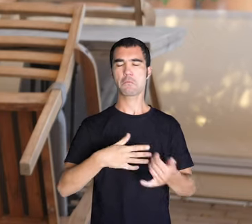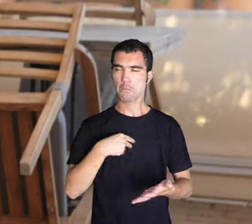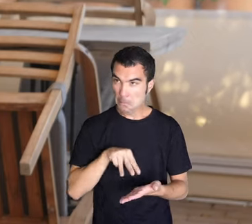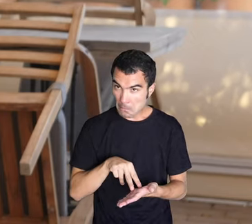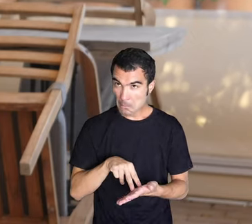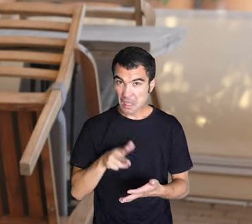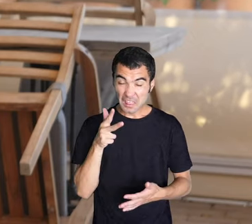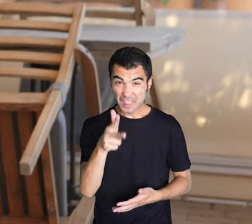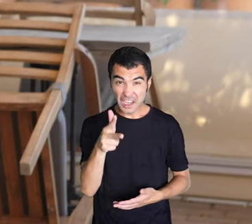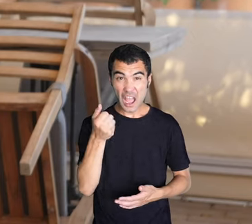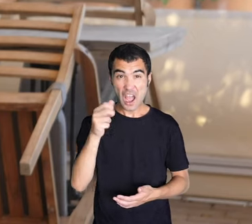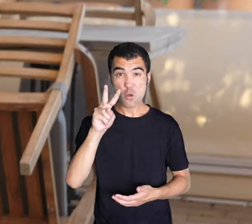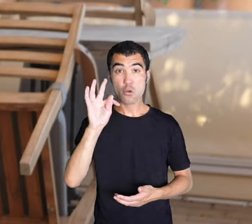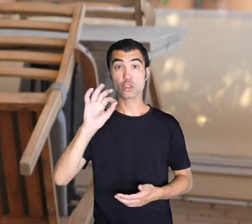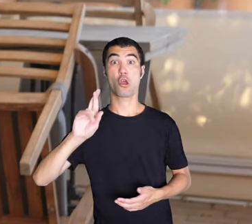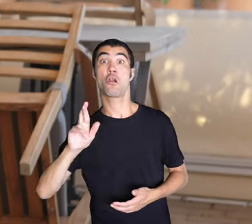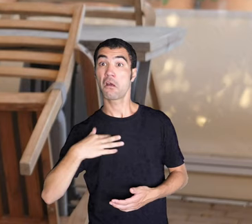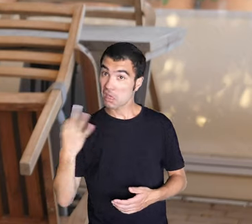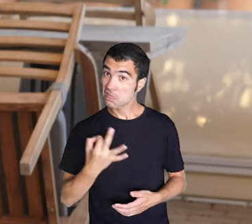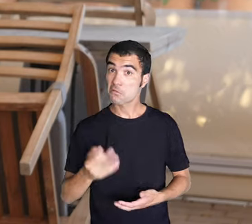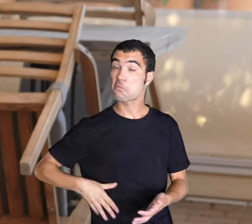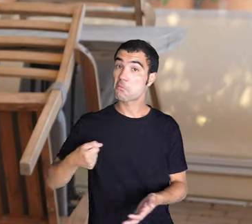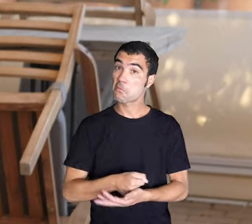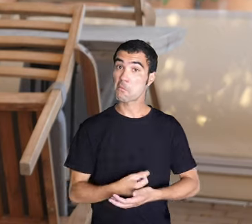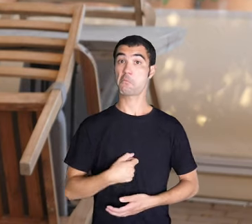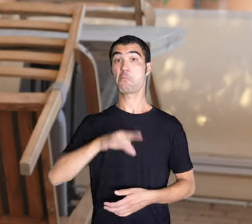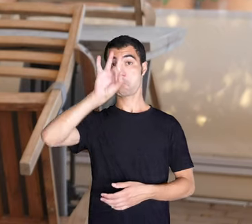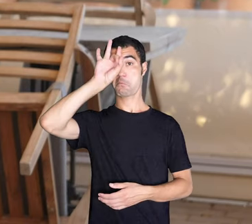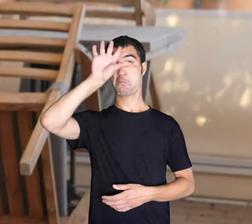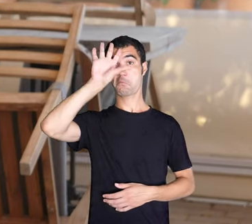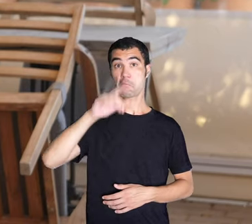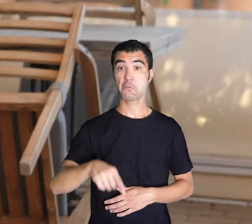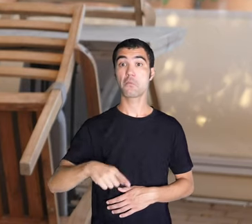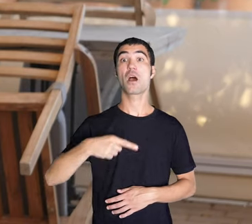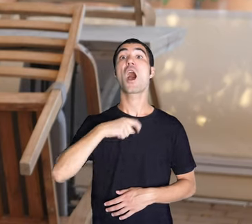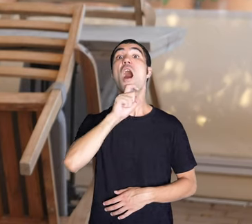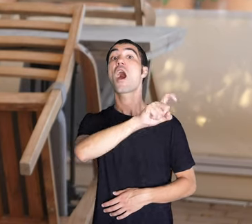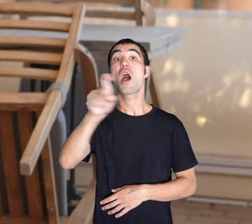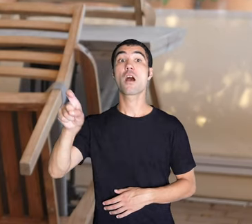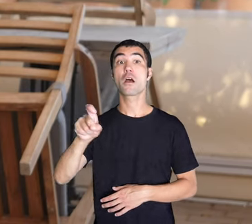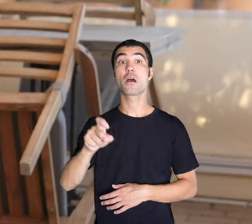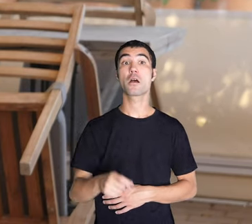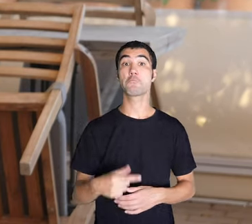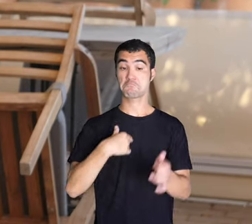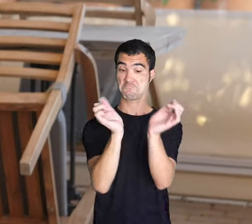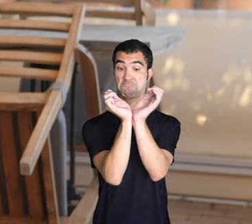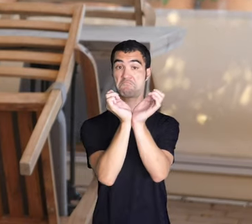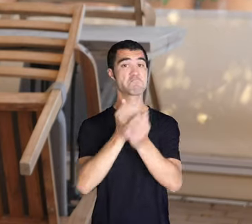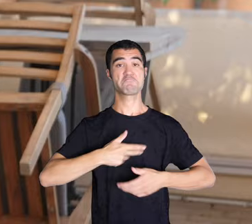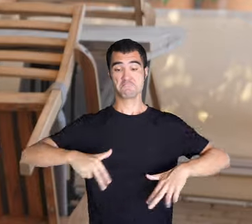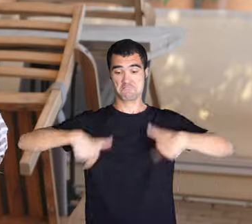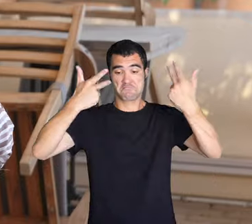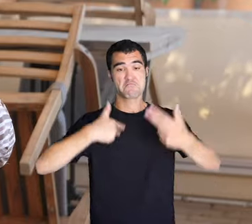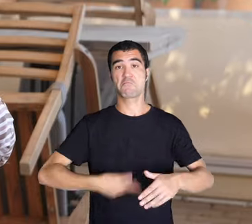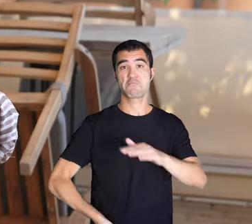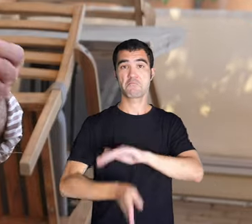No sé d'on ve, què de bé. Diu, ai, no, dic, escoltau, si me voleu tancar, me tancau. Però jo